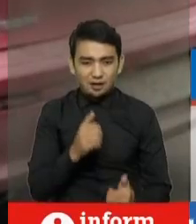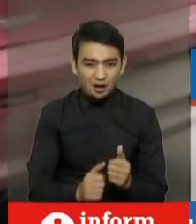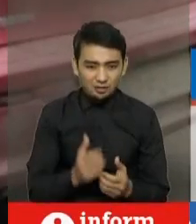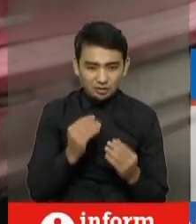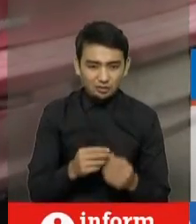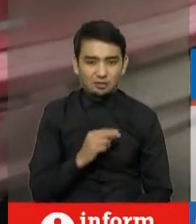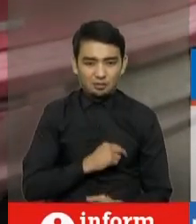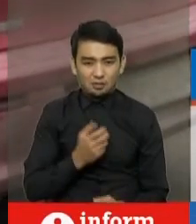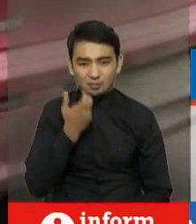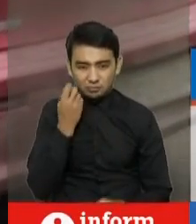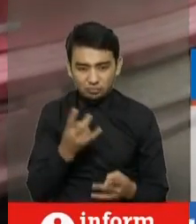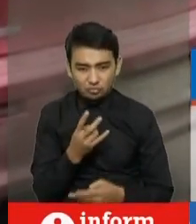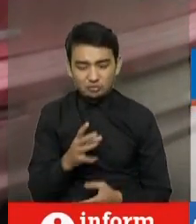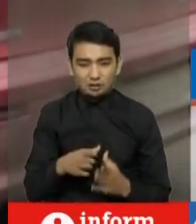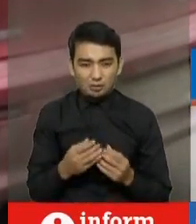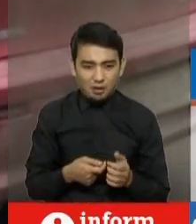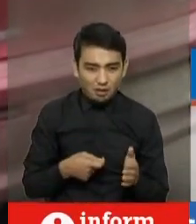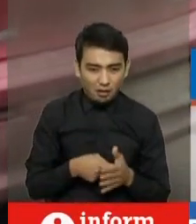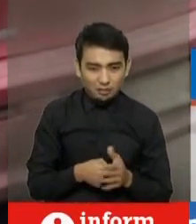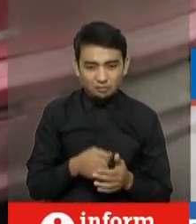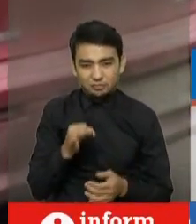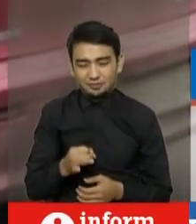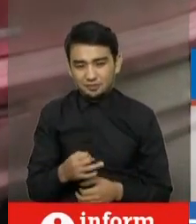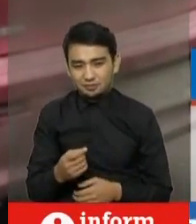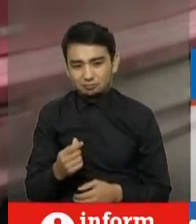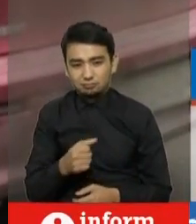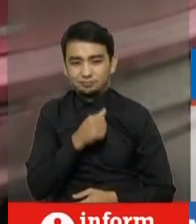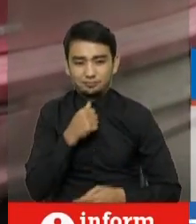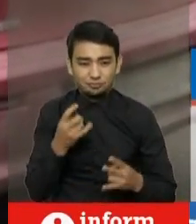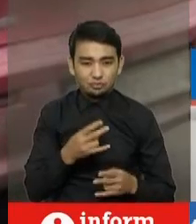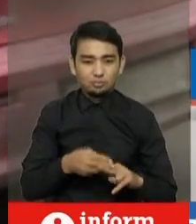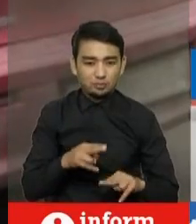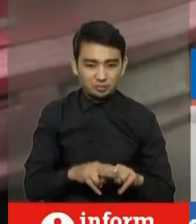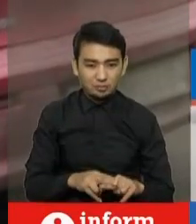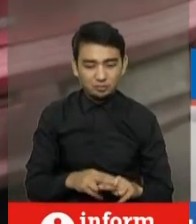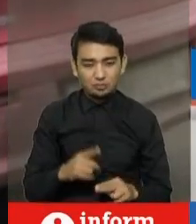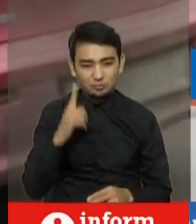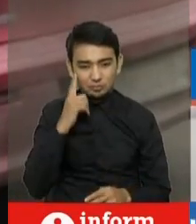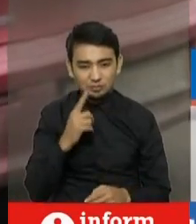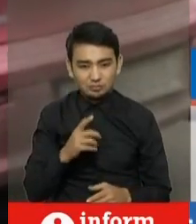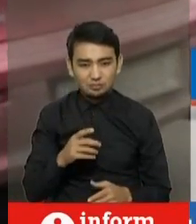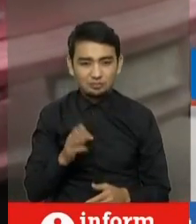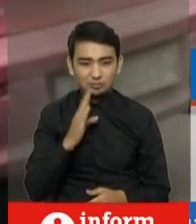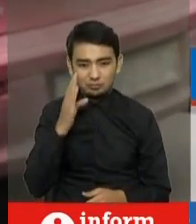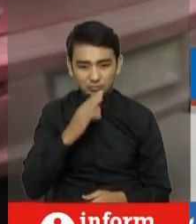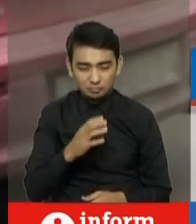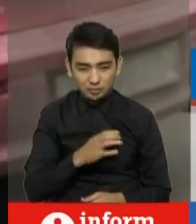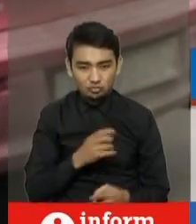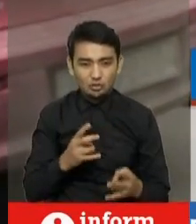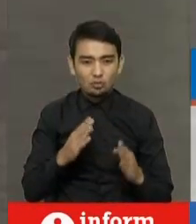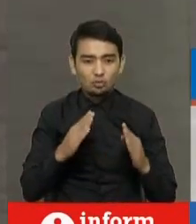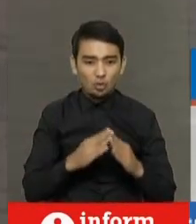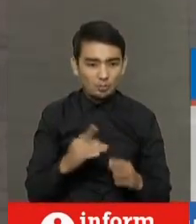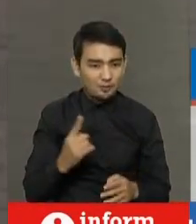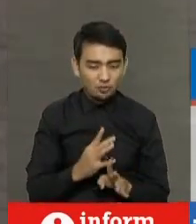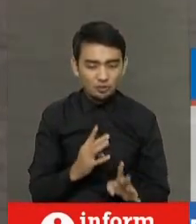Зарабатывать надо будет, тянуть семью. Должен быть достаток хороший. Вот. И обеспеченные родители должны быть. И жилье должно быть в первую